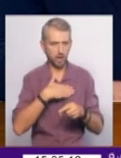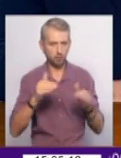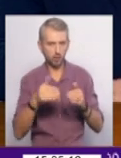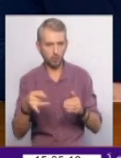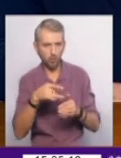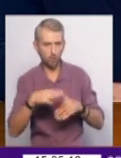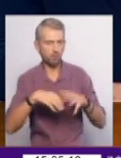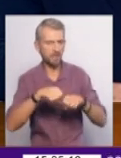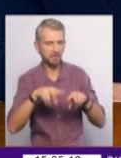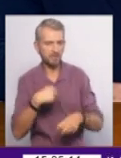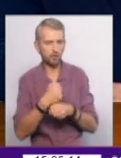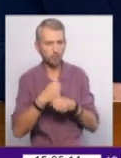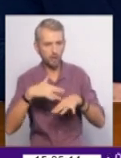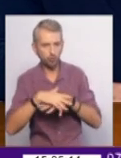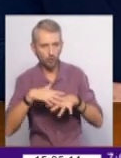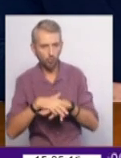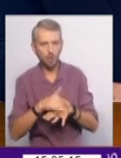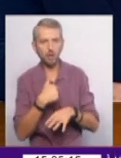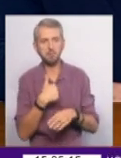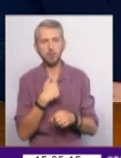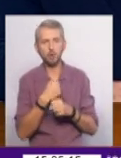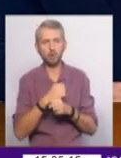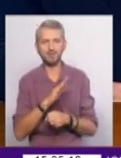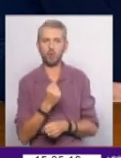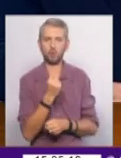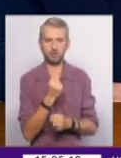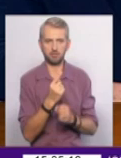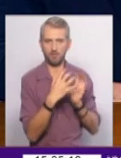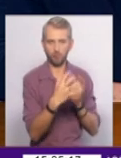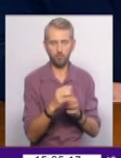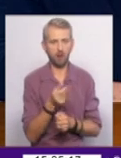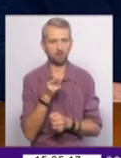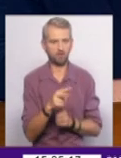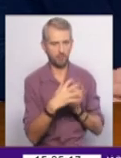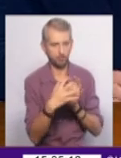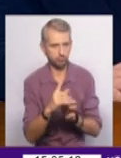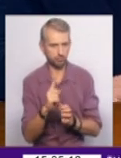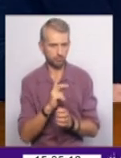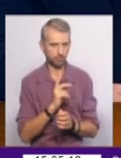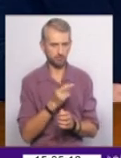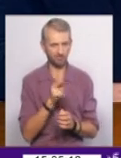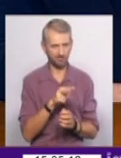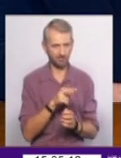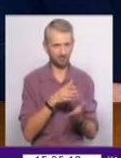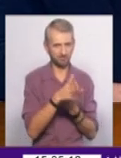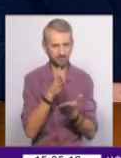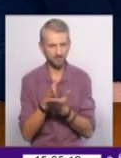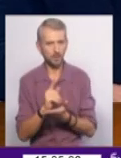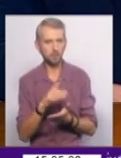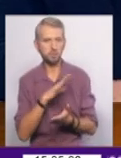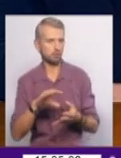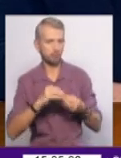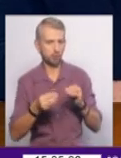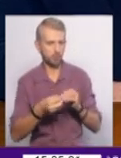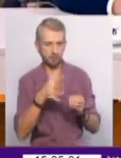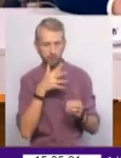розрахунок, і ми дійсно запустили не один маршрут, а два маршрути, тому для того, щоб не було транспортного колапсу в процесі капітального